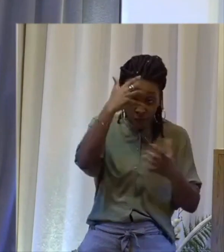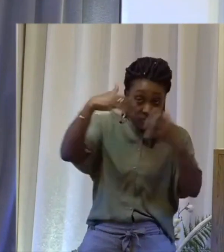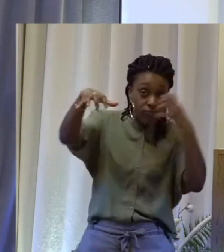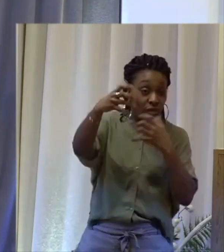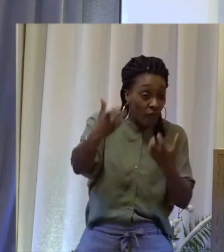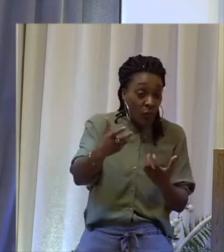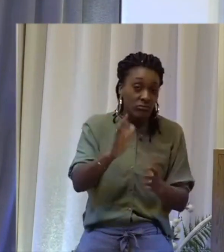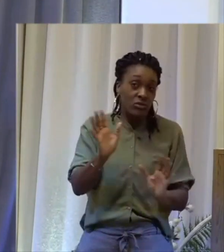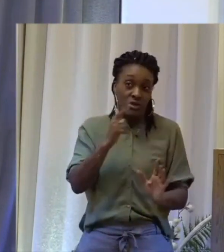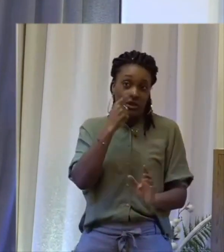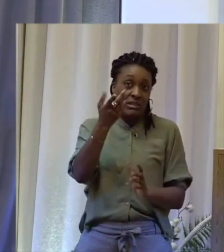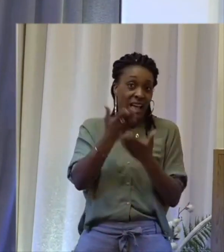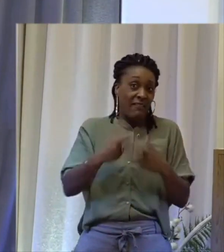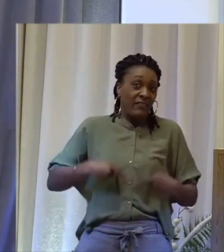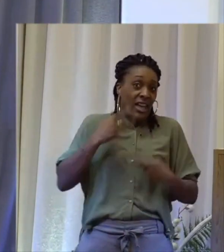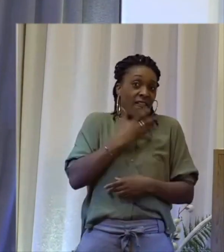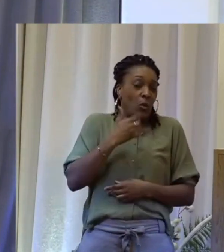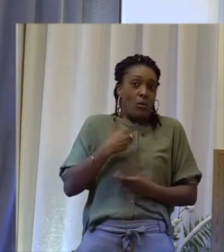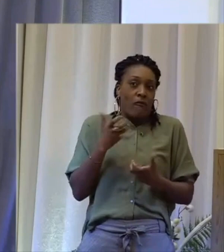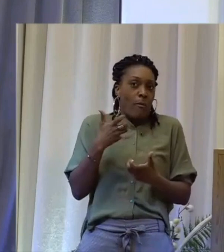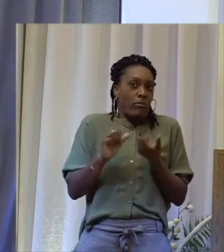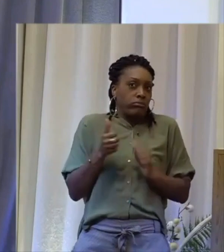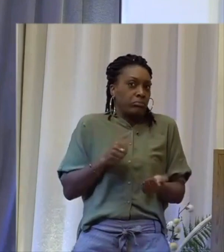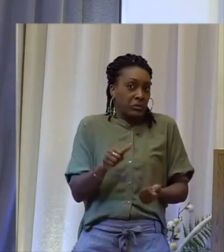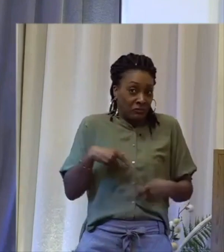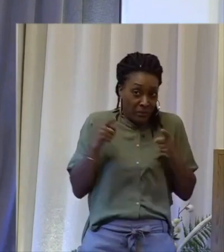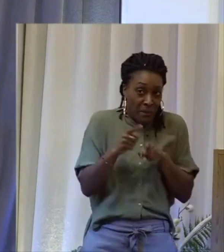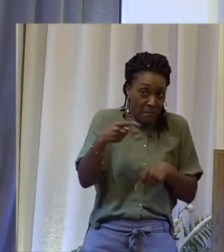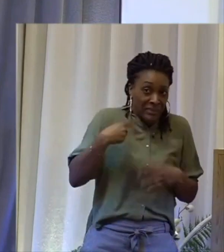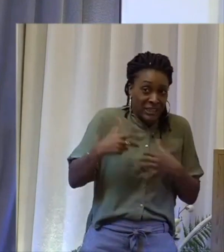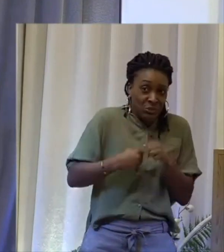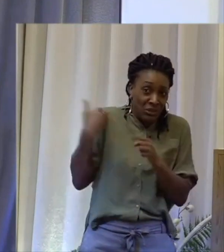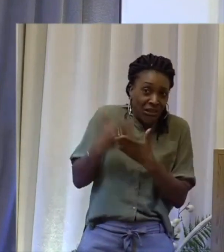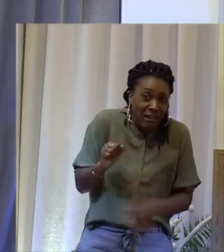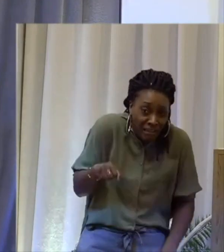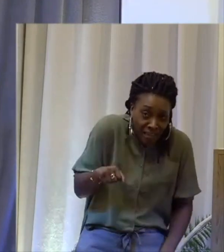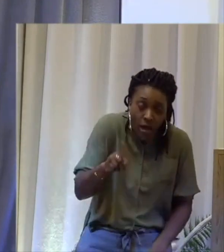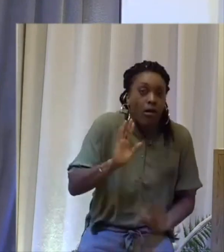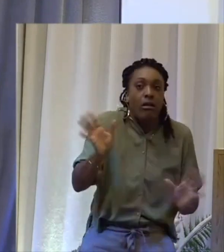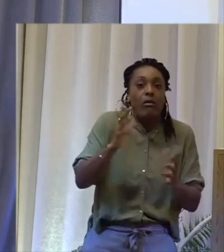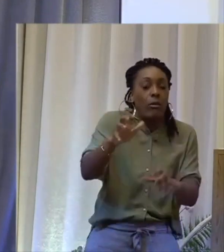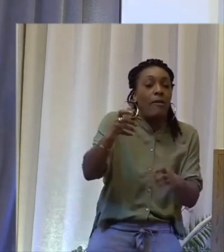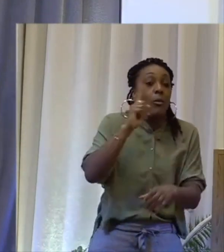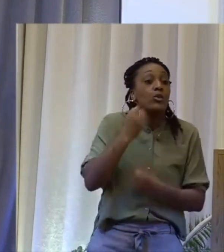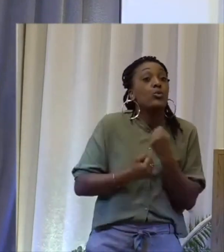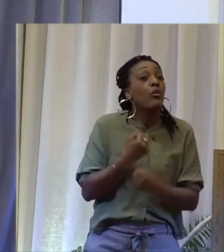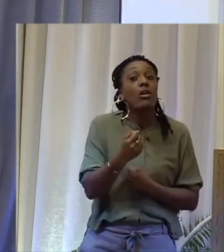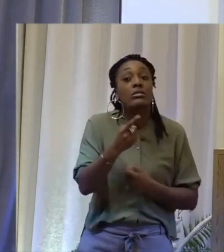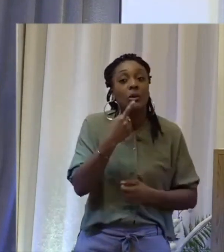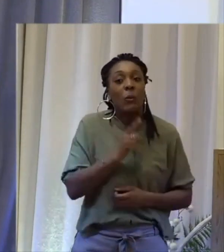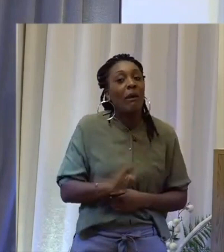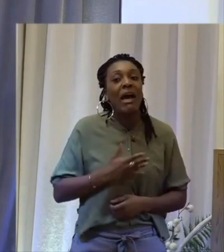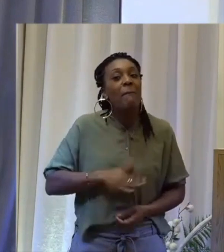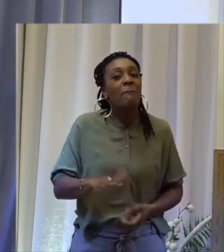Personne. C'est une vie qui ne nous attire pas. C'est une vie qu'on ne voudrait pas. C'est une vie qu'on ne veut pas. Parce que la souffrance, on n'en veut pas.